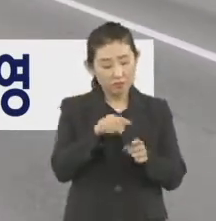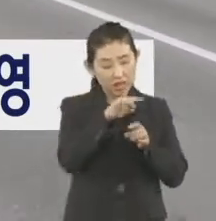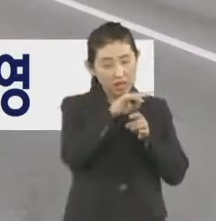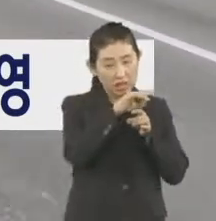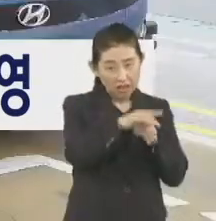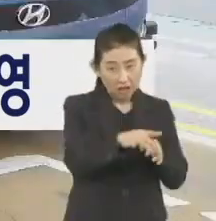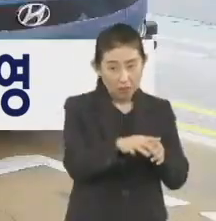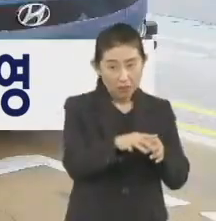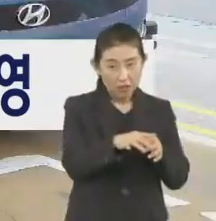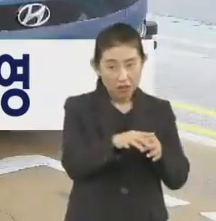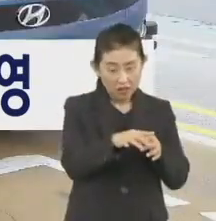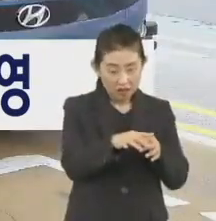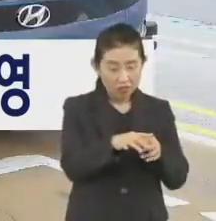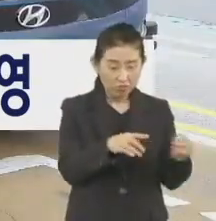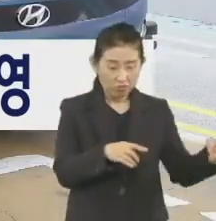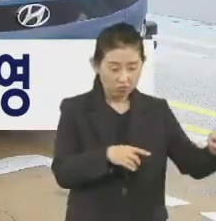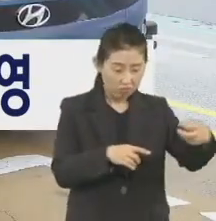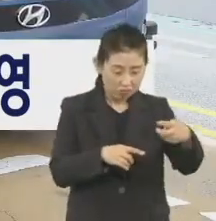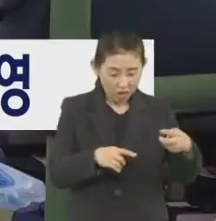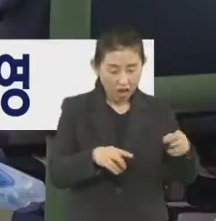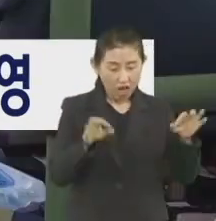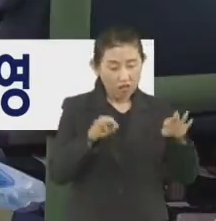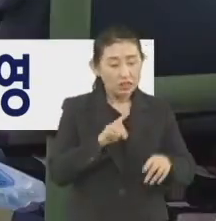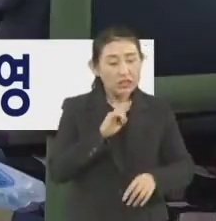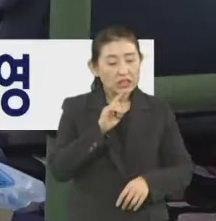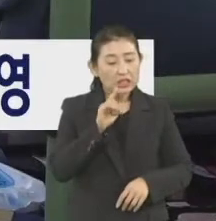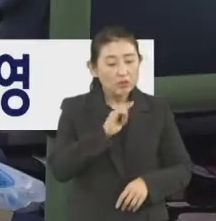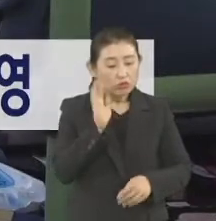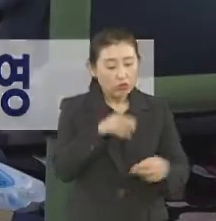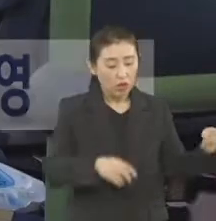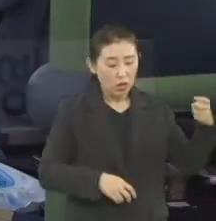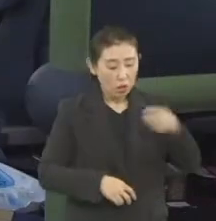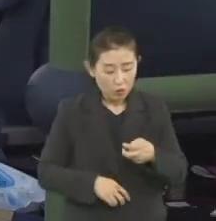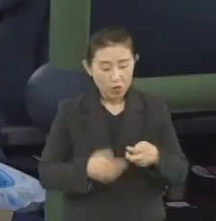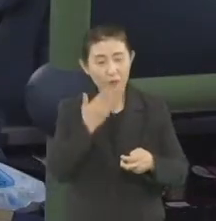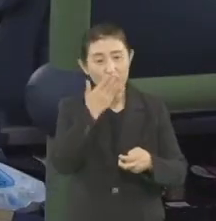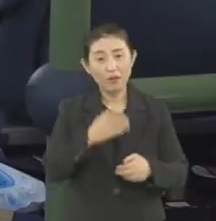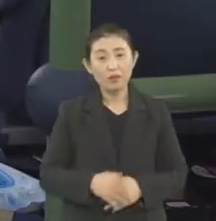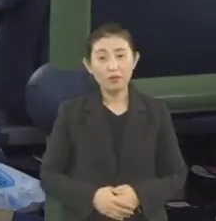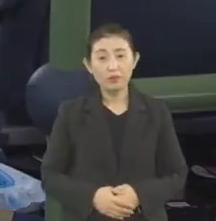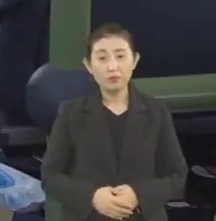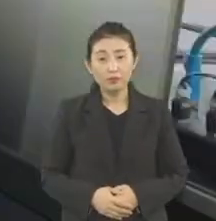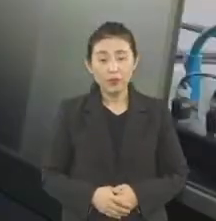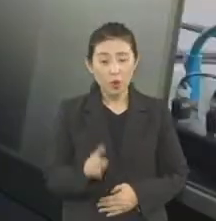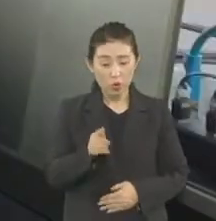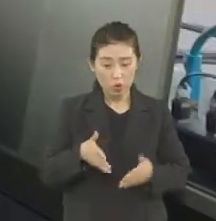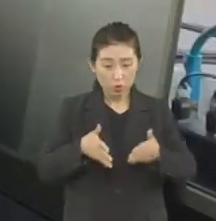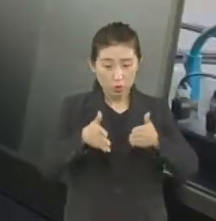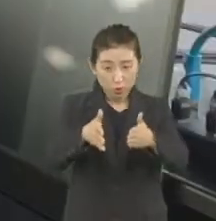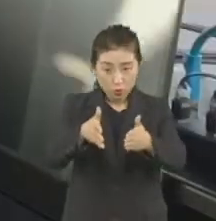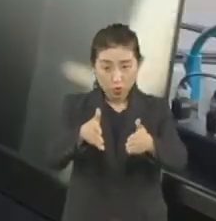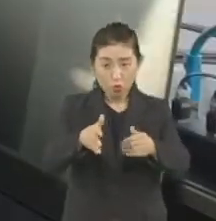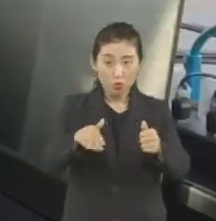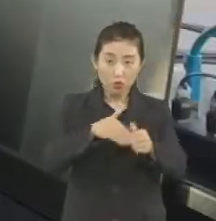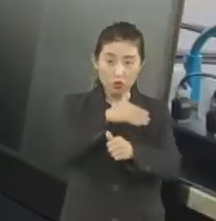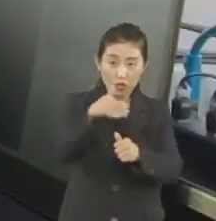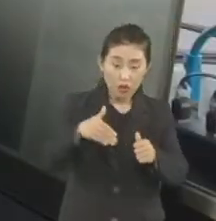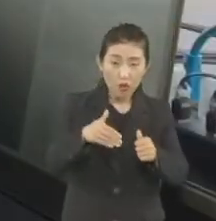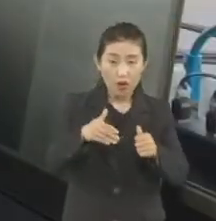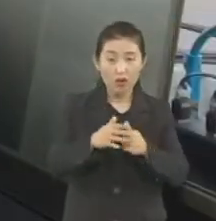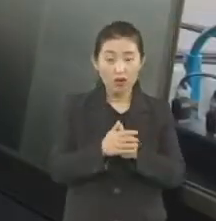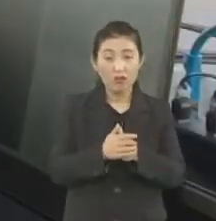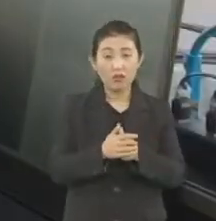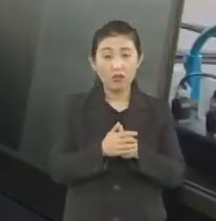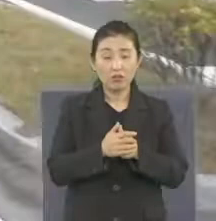수요를 반영해 최적 경로로 운행하기 때문에 1분 이상 기다릴 필요가 없습니다. 비상 상황을 제외하면 운전자가 운전대를